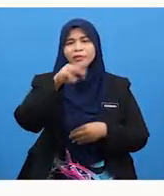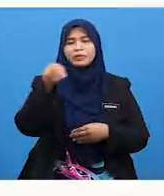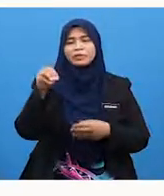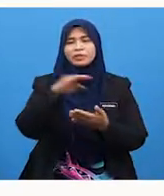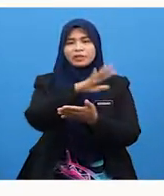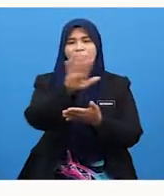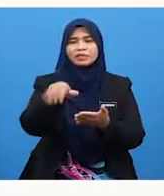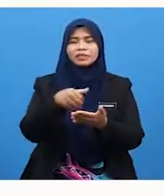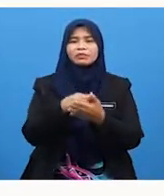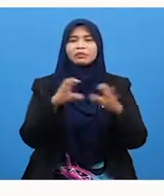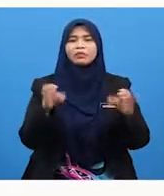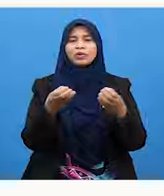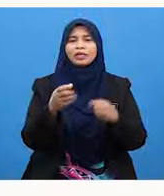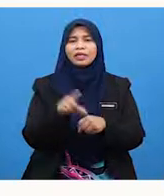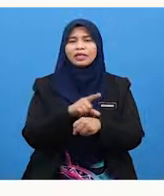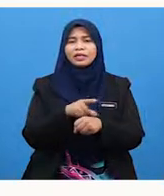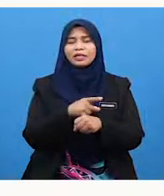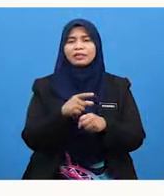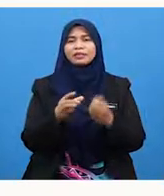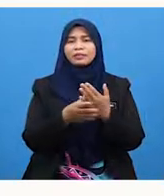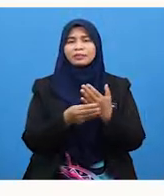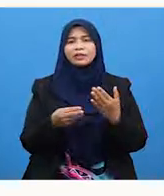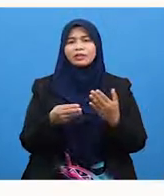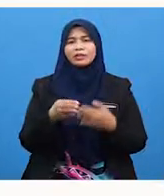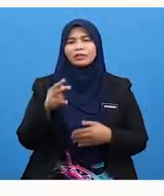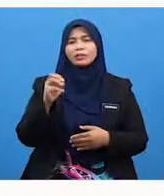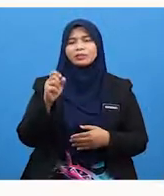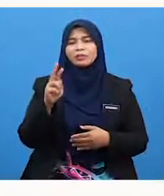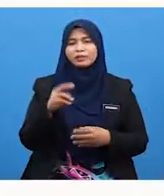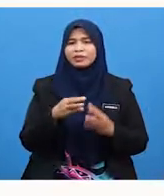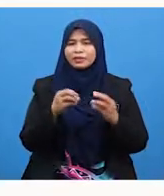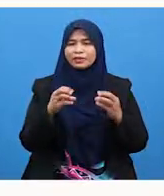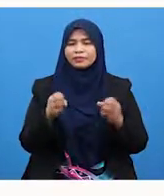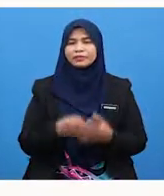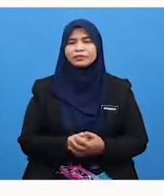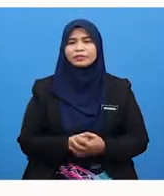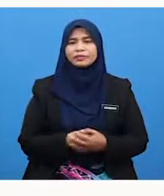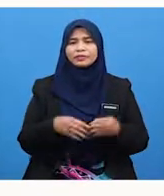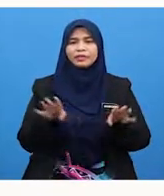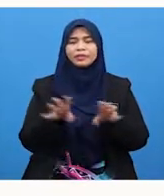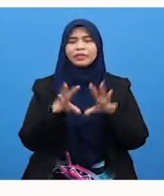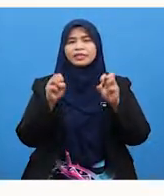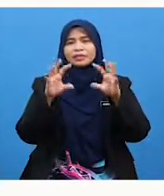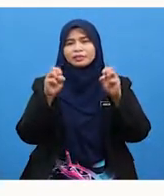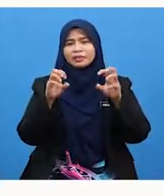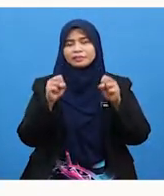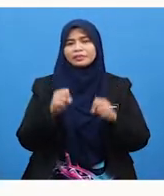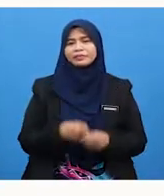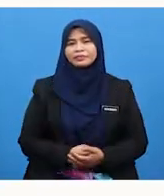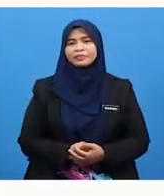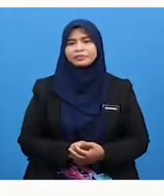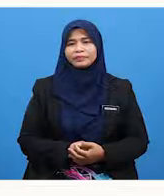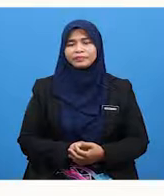semua membuat latihan kemahiran motor halus sebagai senaman jari terlebih